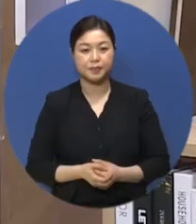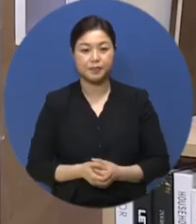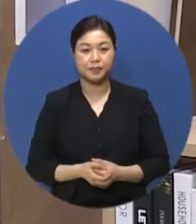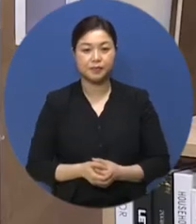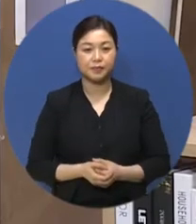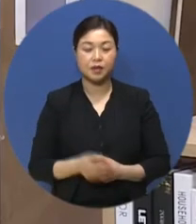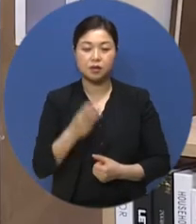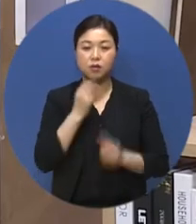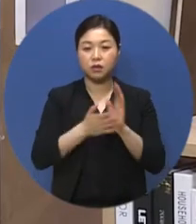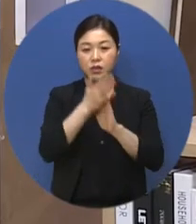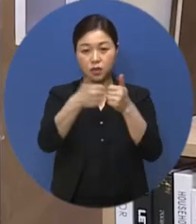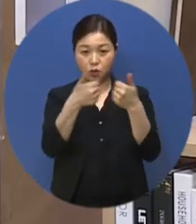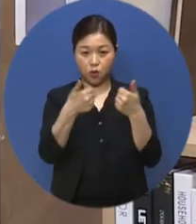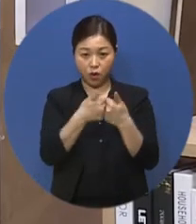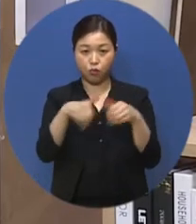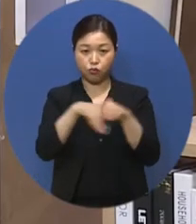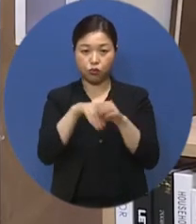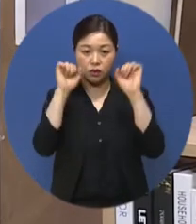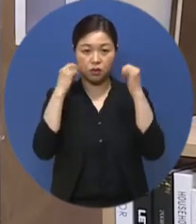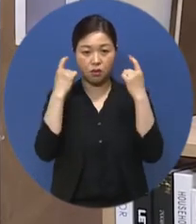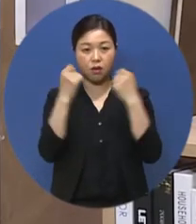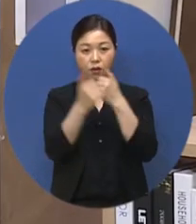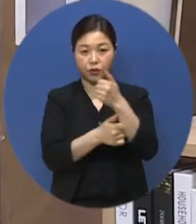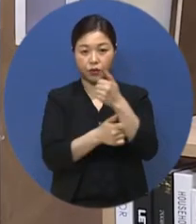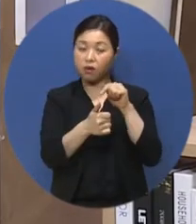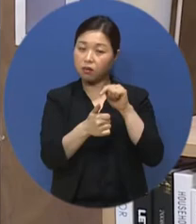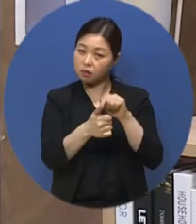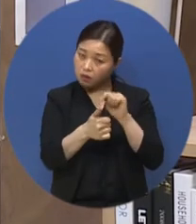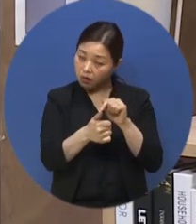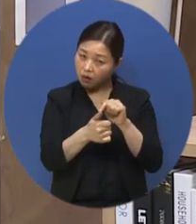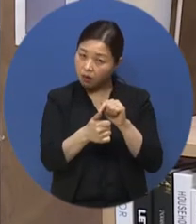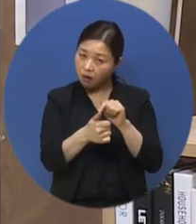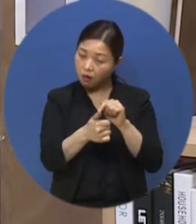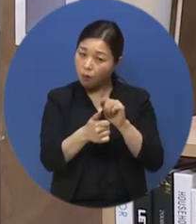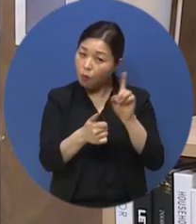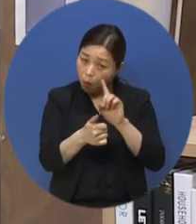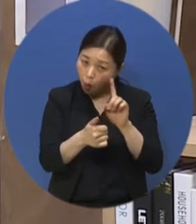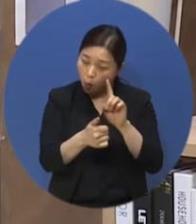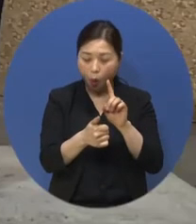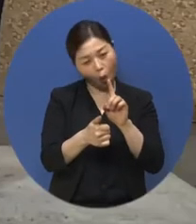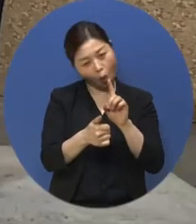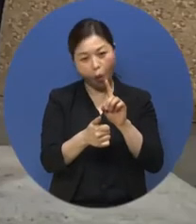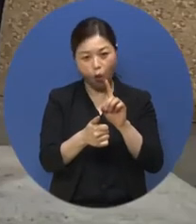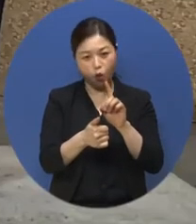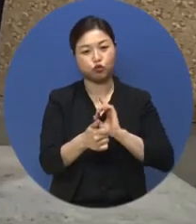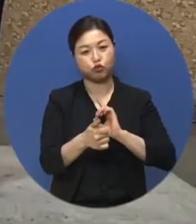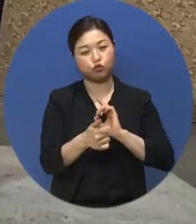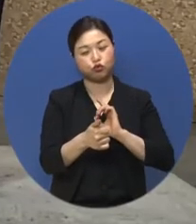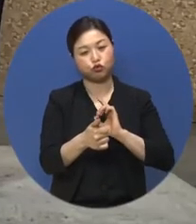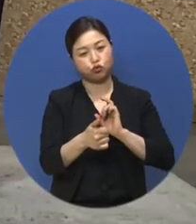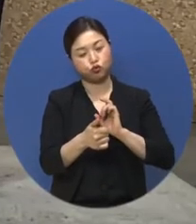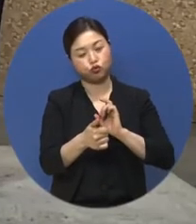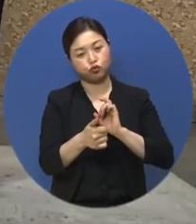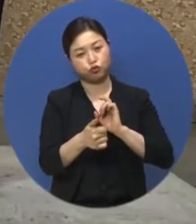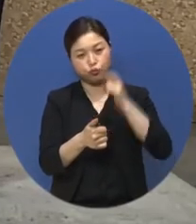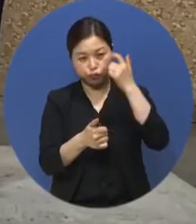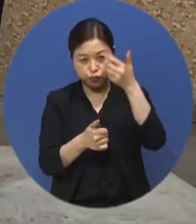이 서울시의회의 문화체육관광위원회가 어떤 곳인지 궁금하거든요. 네, 문화체육관광위원회에